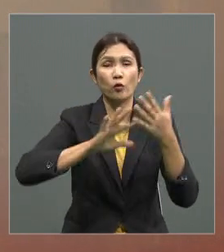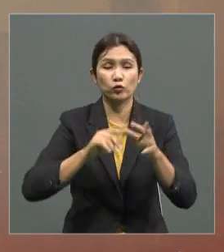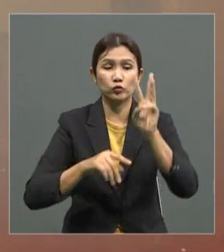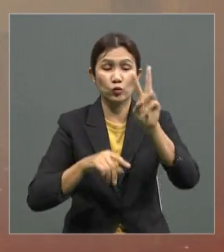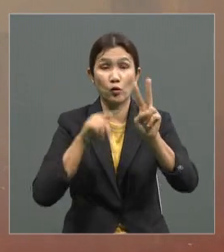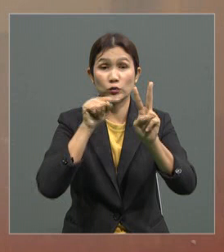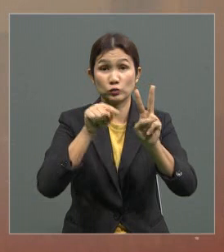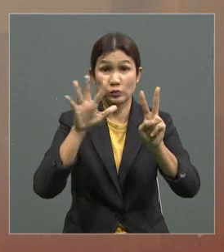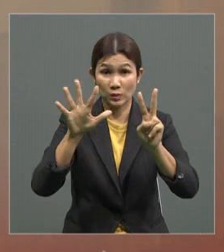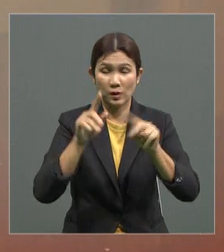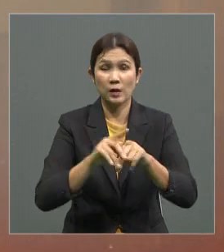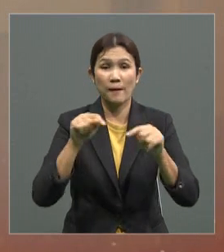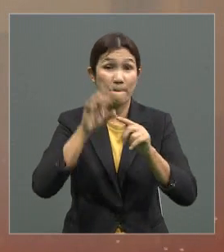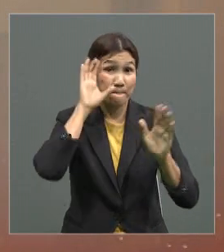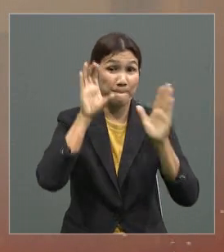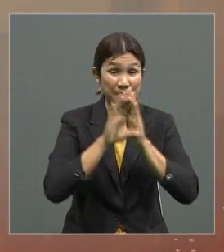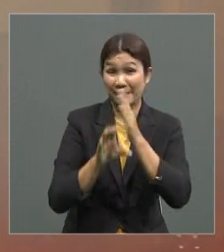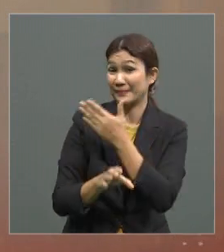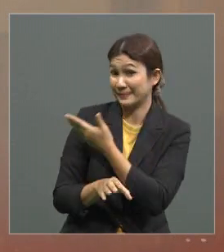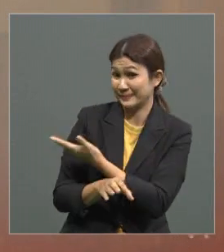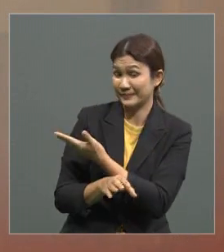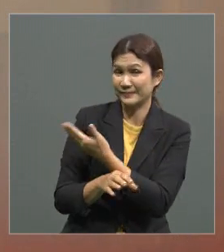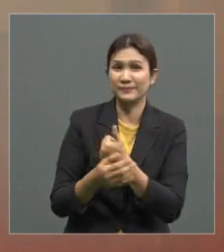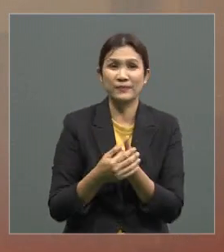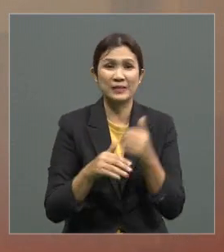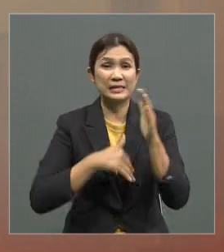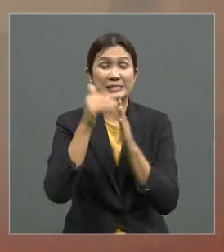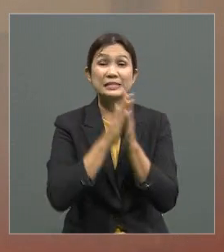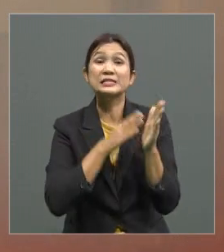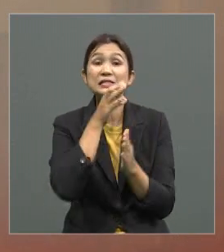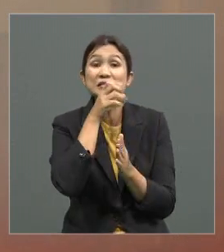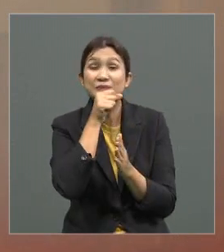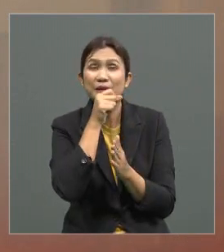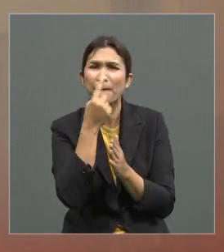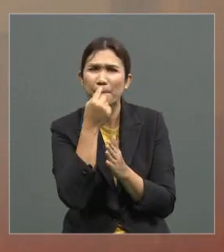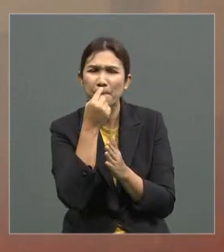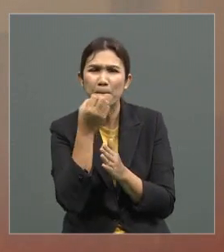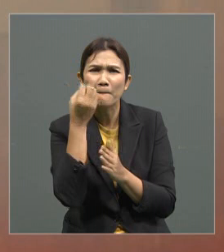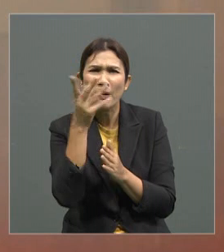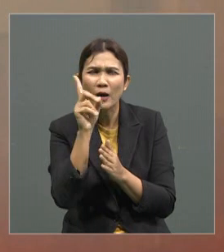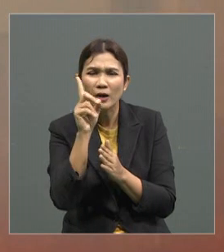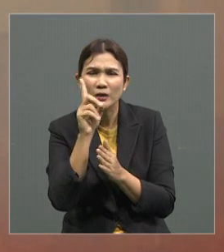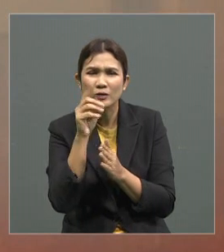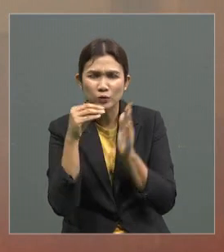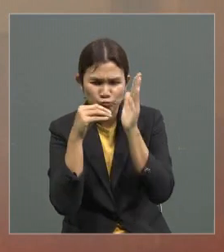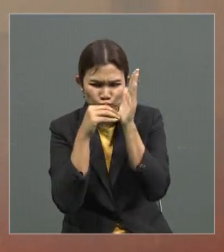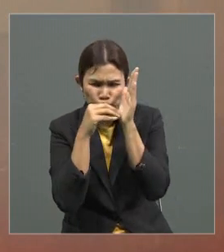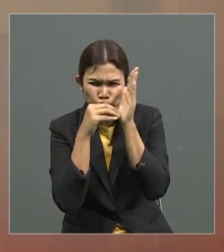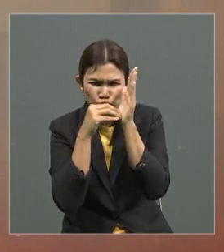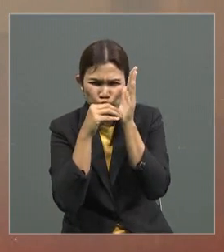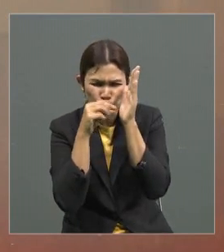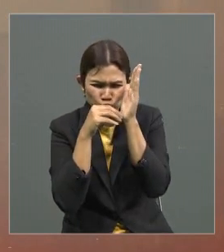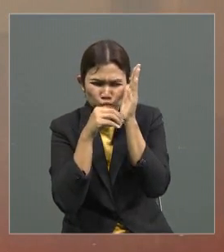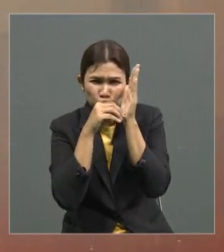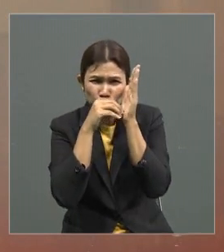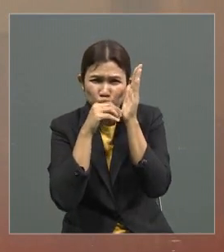คุณผู้ชมอย่างภาพกราฟิกที่เห็นนี่แหละค่ะเห็นมั้ยคะว่าสีส้มๆสีแดงๆส่วนใหญ่เนี่ยมันจะกระจุกตัวอยู่ในพื้น